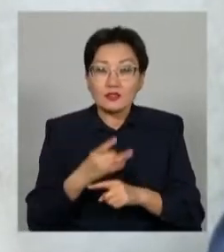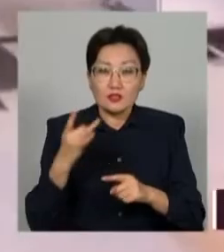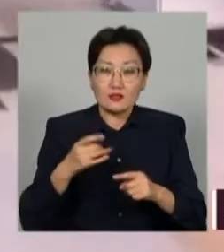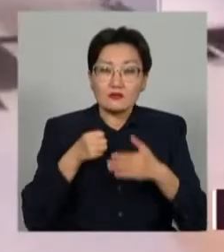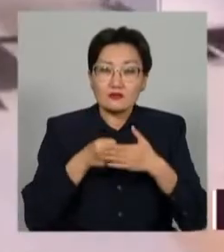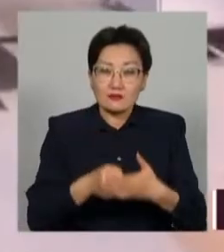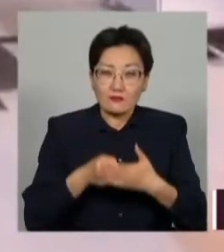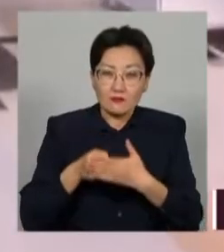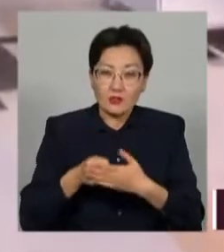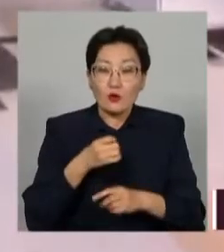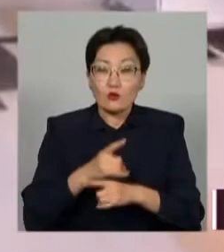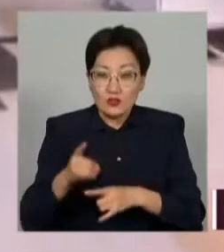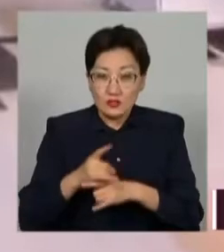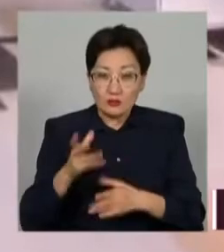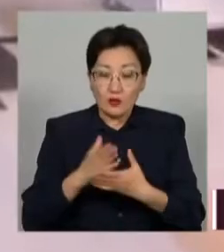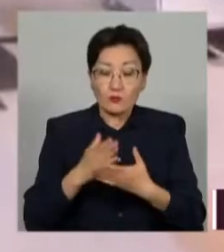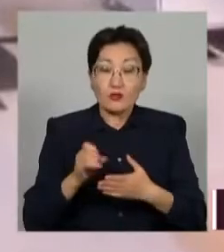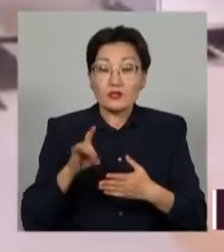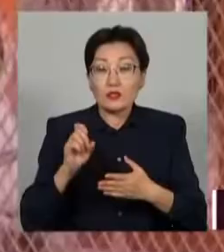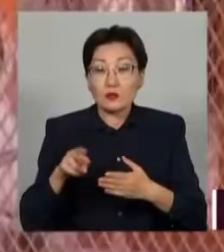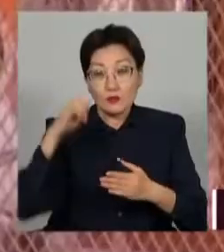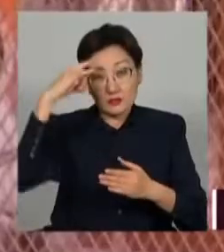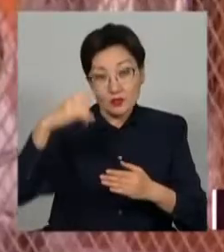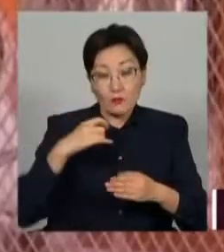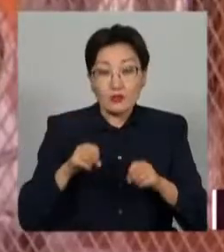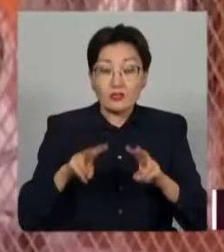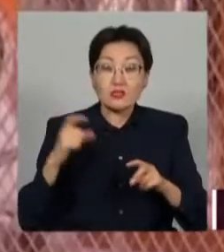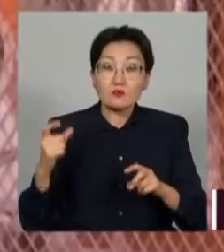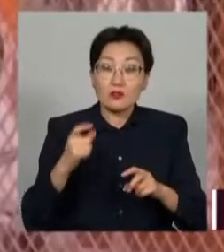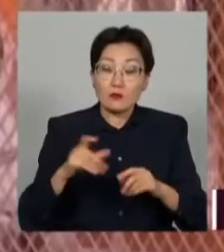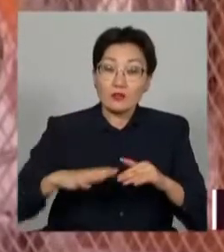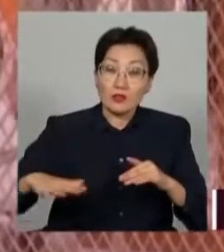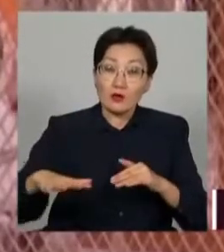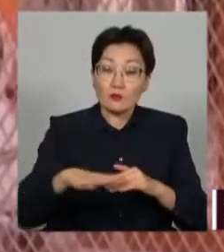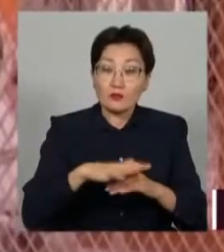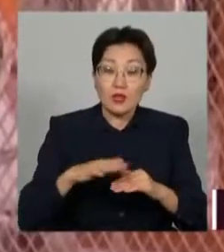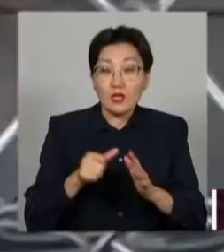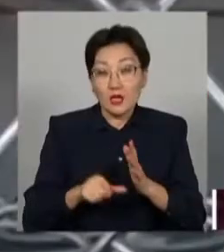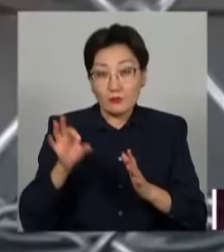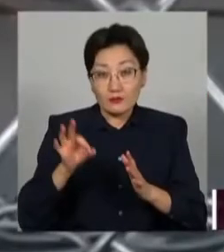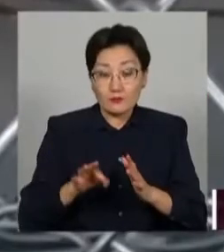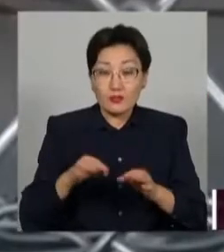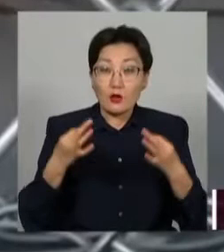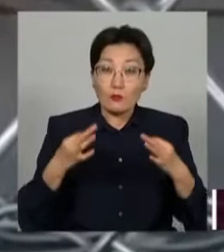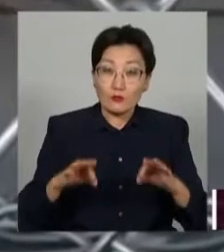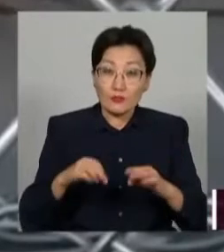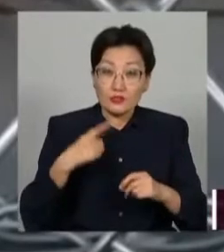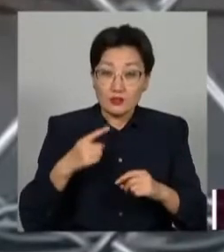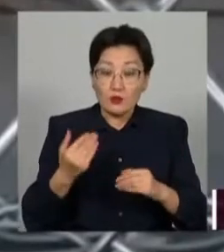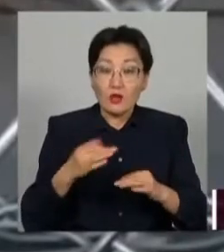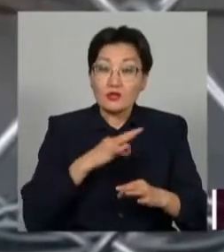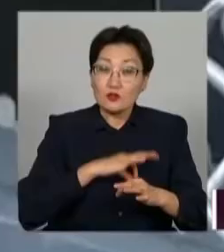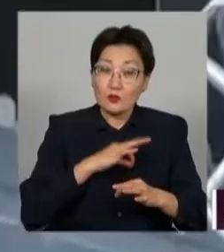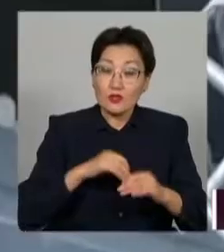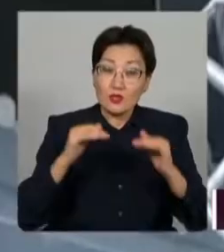екен. Ал сенатор Ерік Сұлтанов елімізде арнайы экономикалық аймақтар аумағының 60%-ның бос тұрғанын айтып, оның